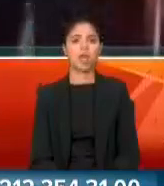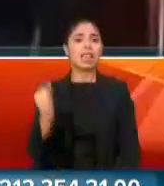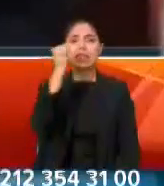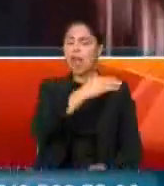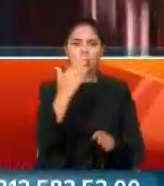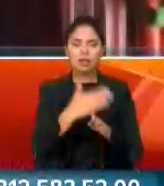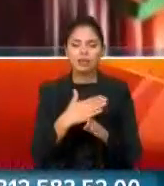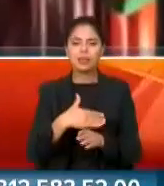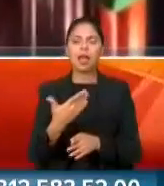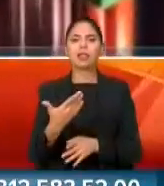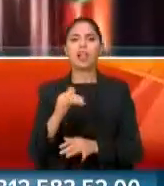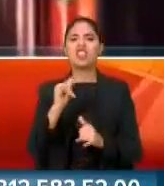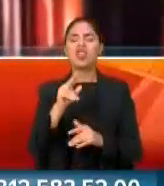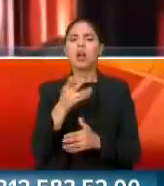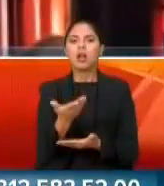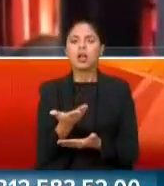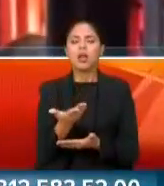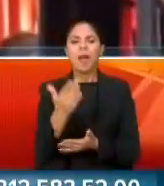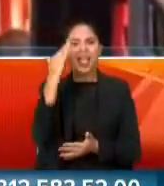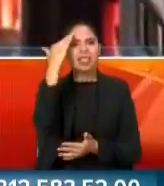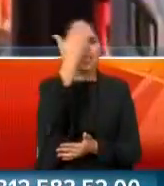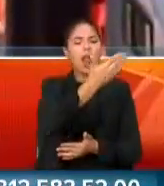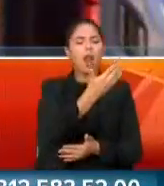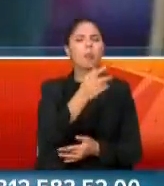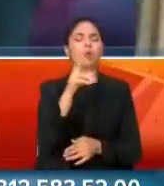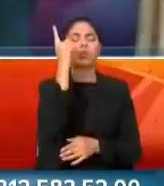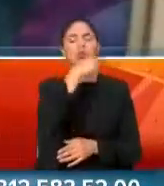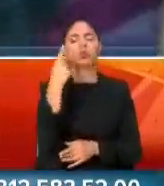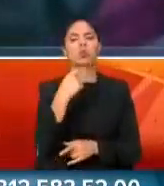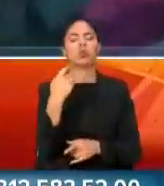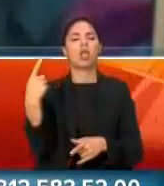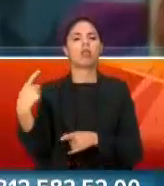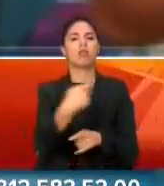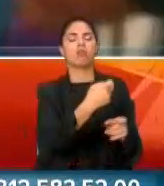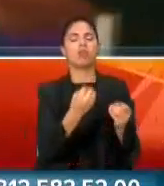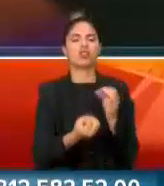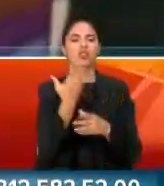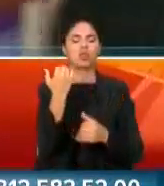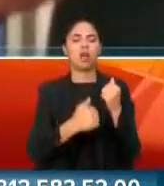Saldırının nedeni ise şaka gibi ama selamlaşma tartışmasıydı.